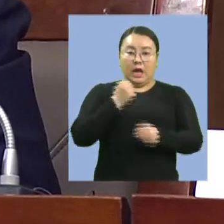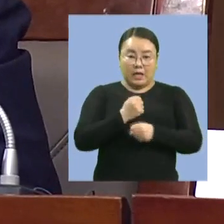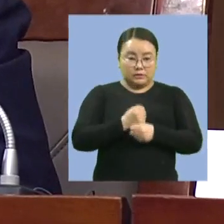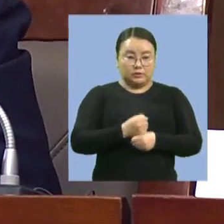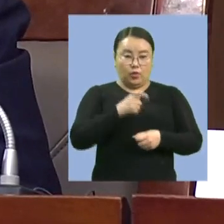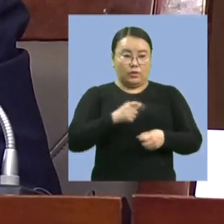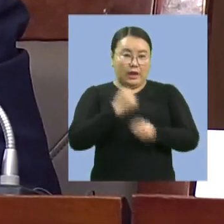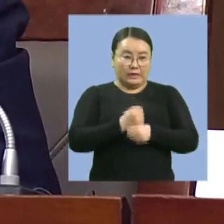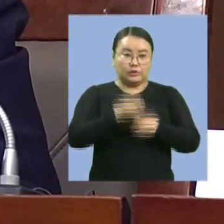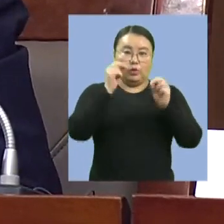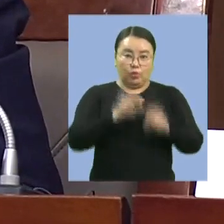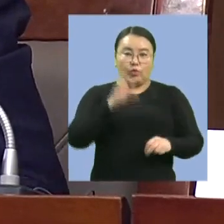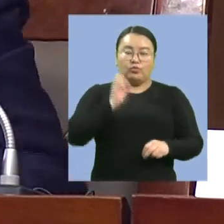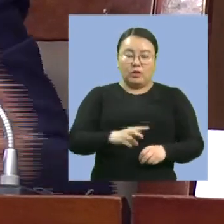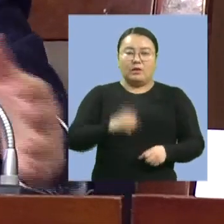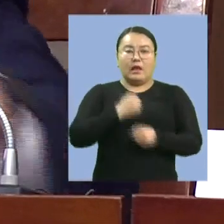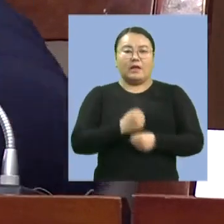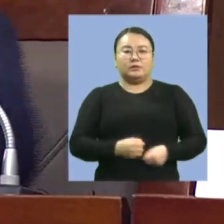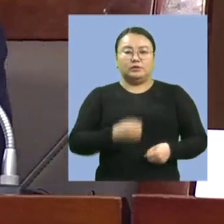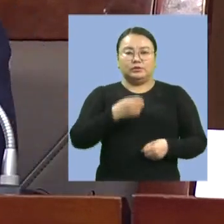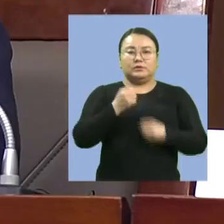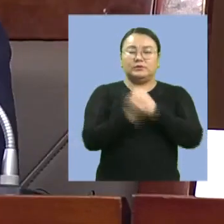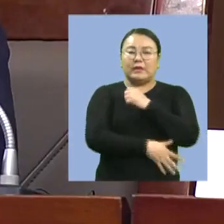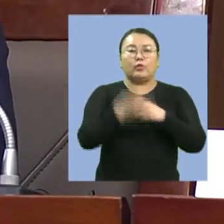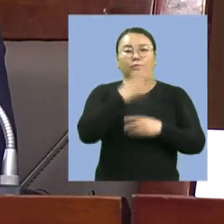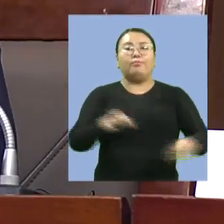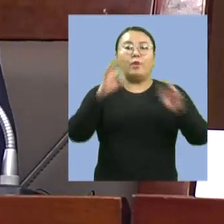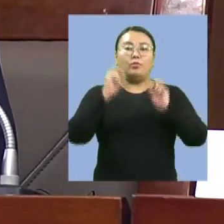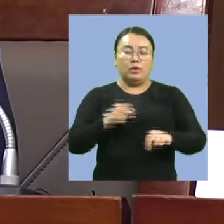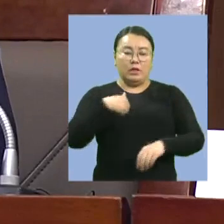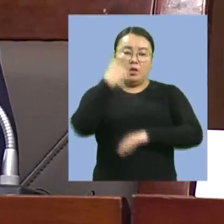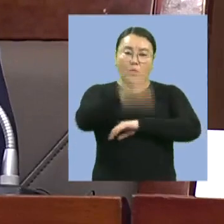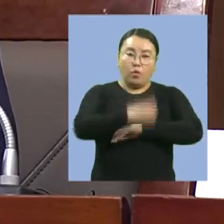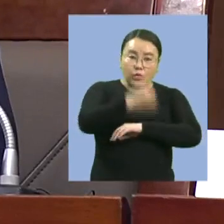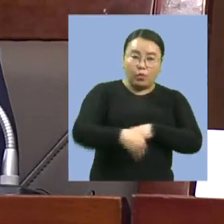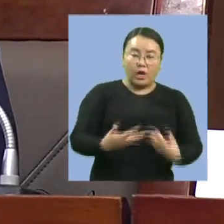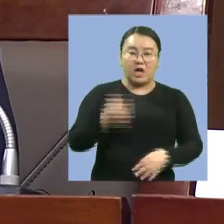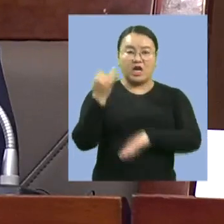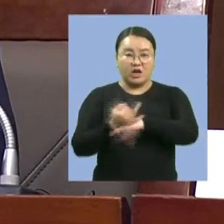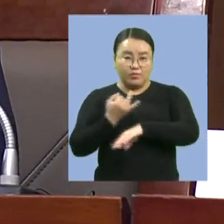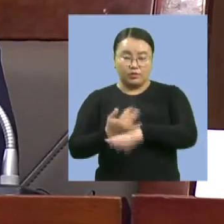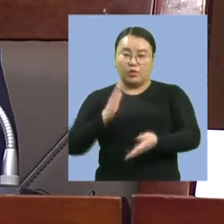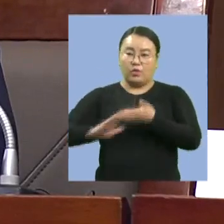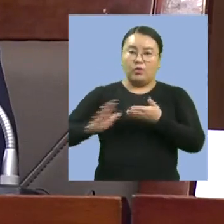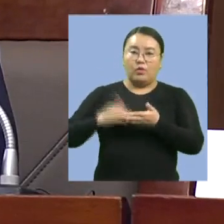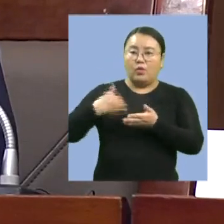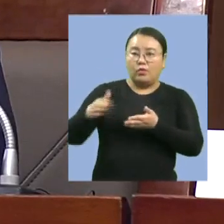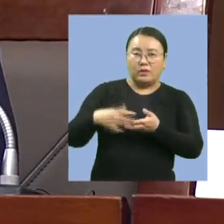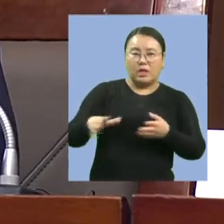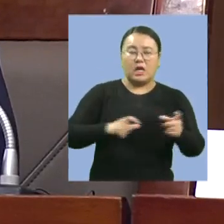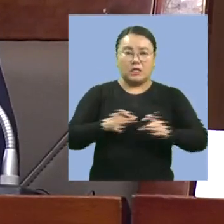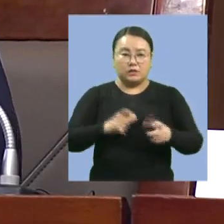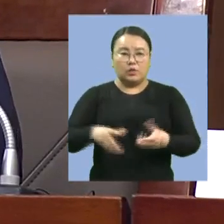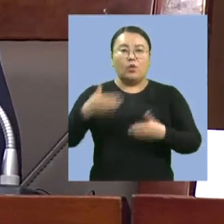л байхгүй болно. Тэр үндсэндээ манай эдийн засаг маань уул уурхаан за импортын худалдааны эдийн засагтай